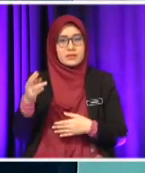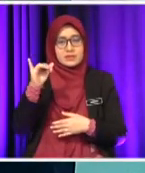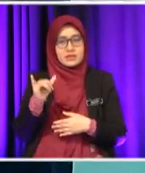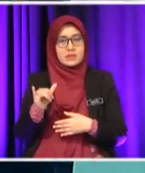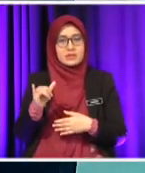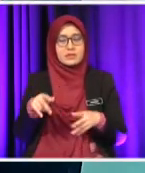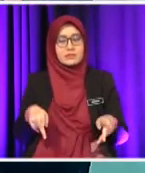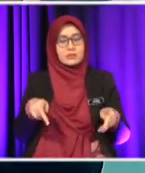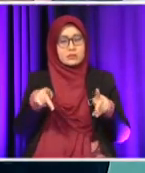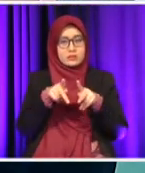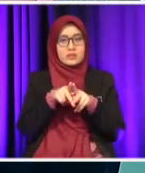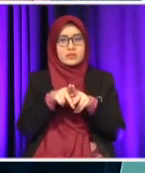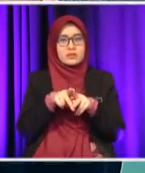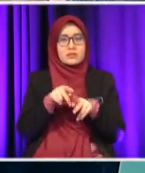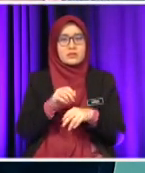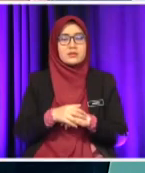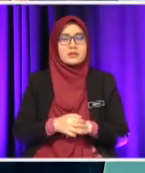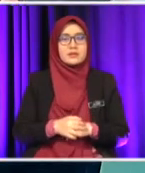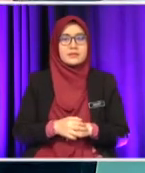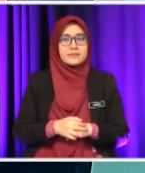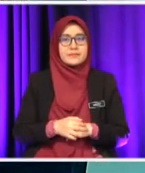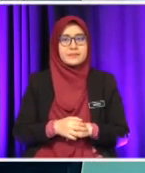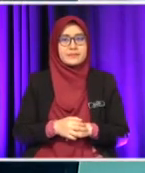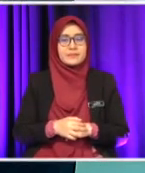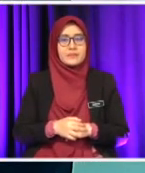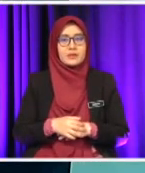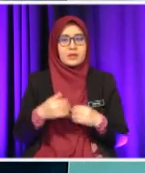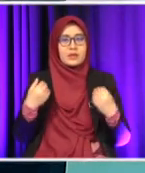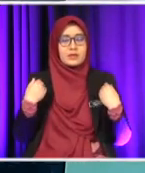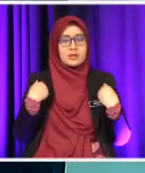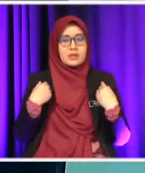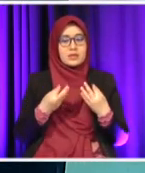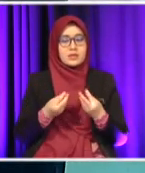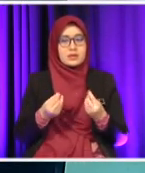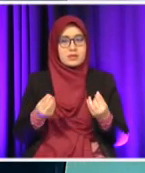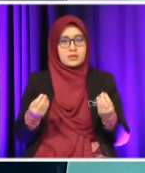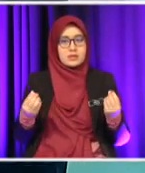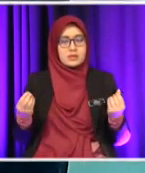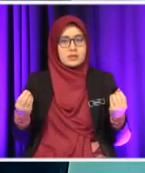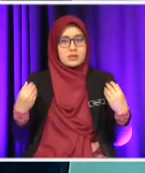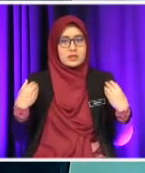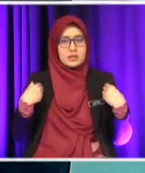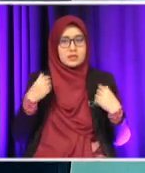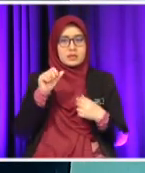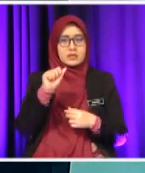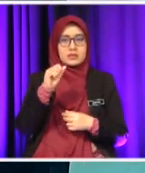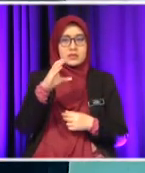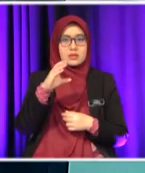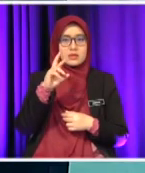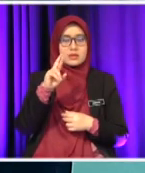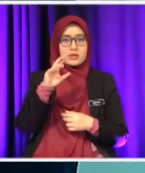ya nah jadi saya kalau banyak di bengkel Ehsan ini kaca dan